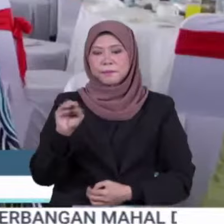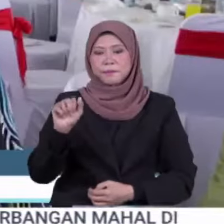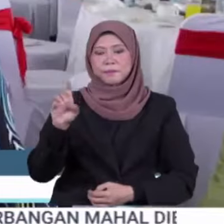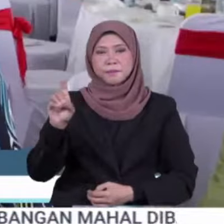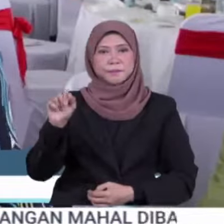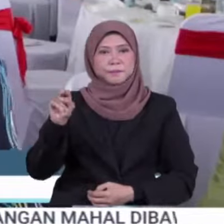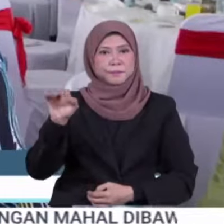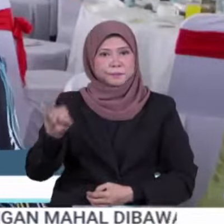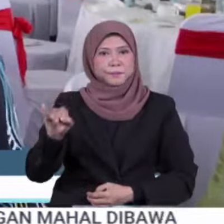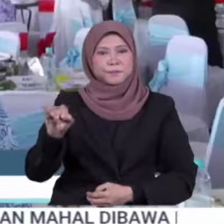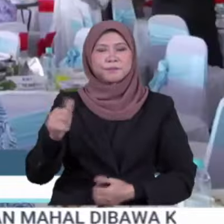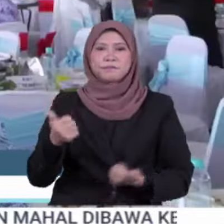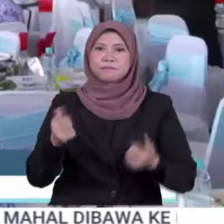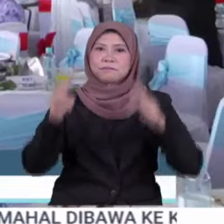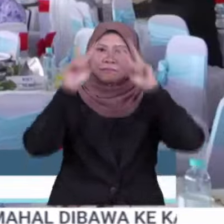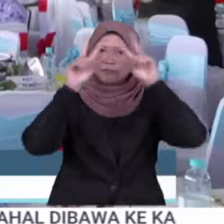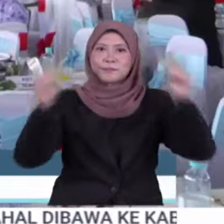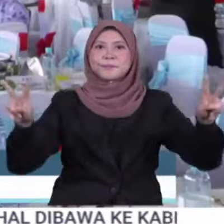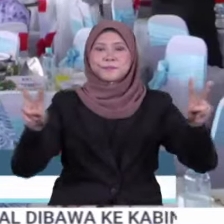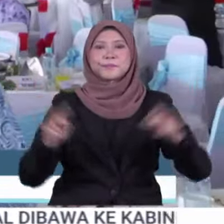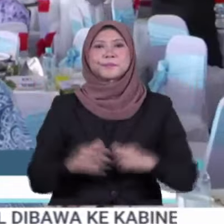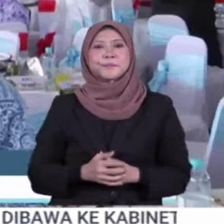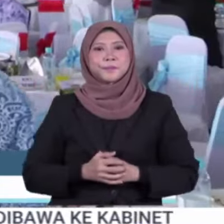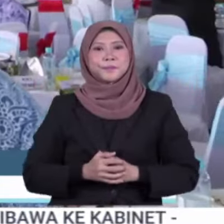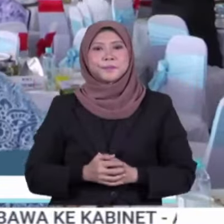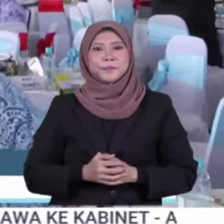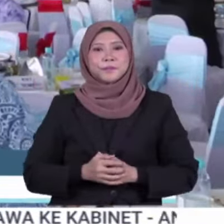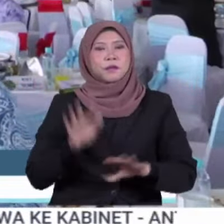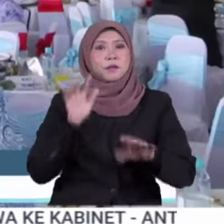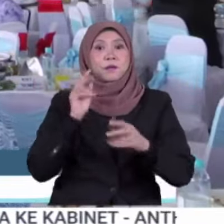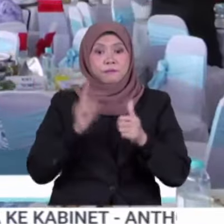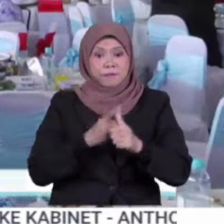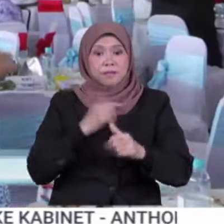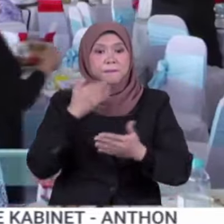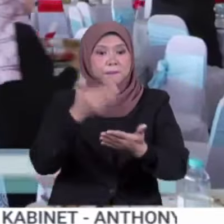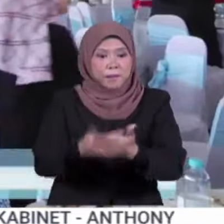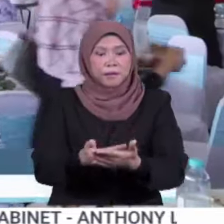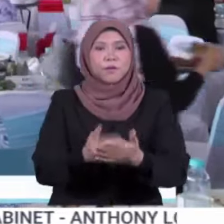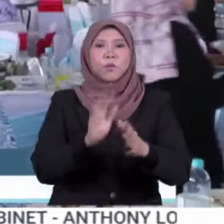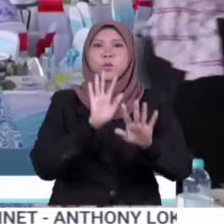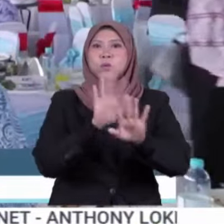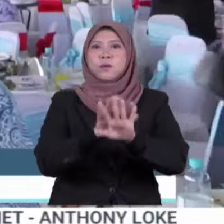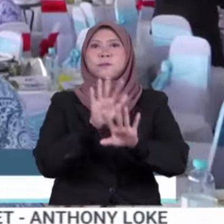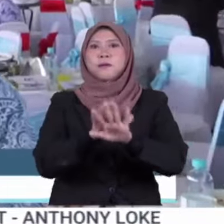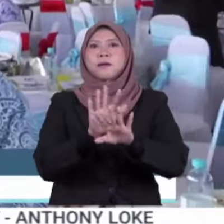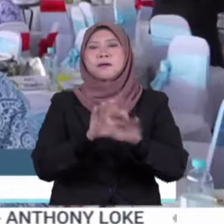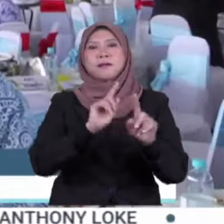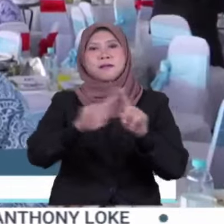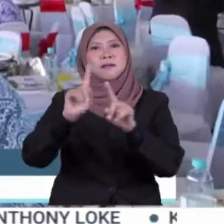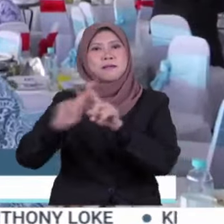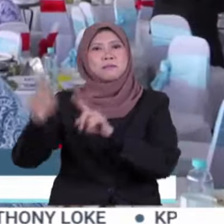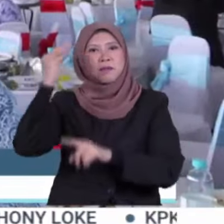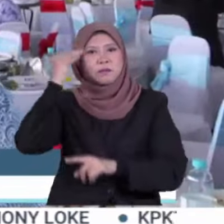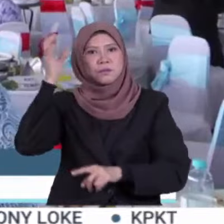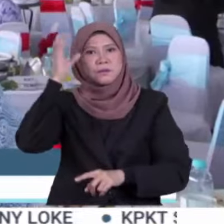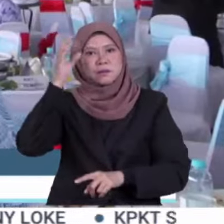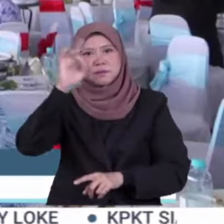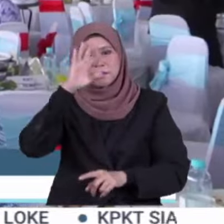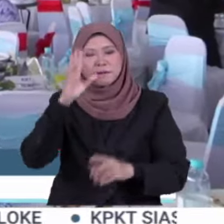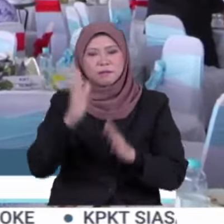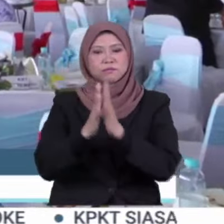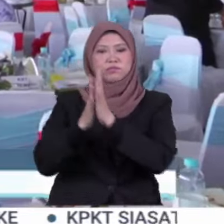Jadi sangat harmoni. Mula saya datang ni tengok ramai sangat orang, berbilang bangsa semua datang beratur